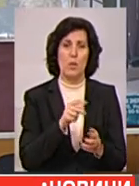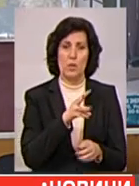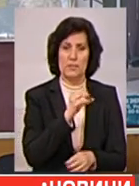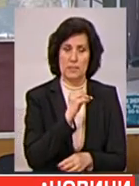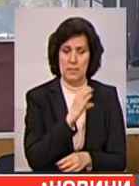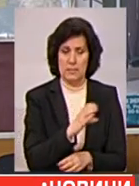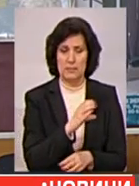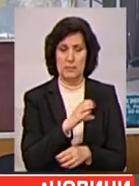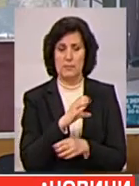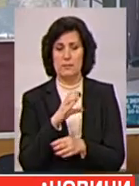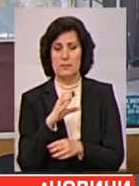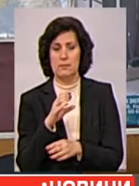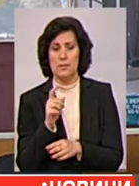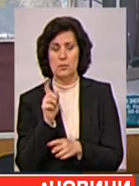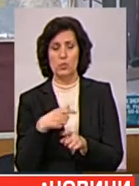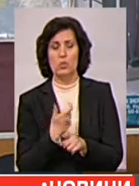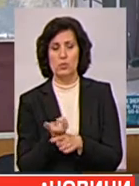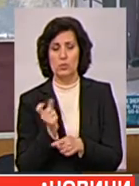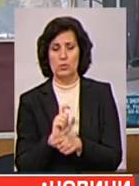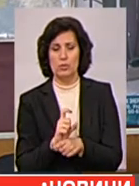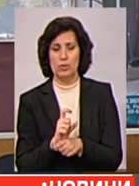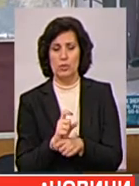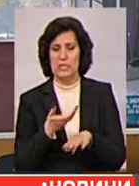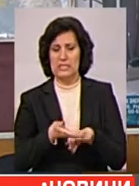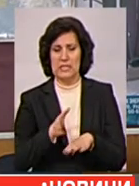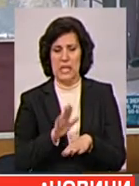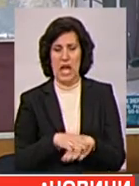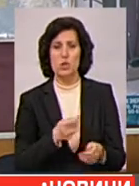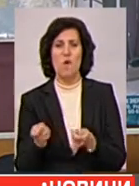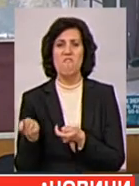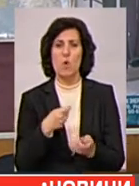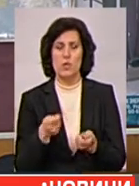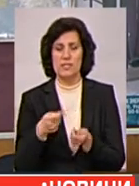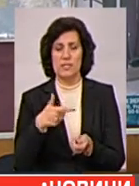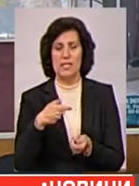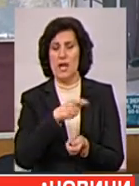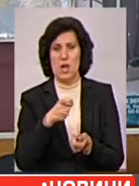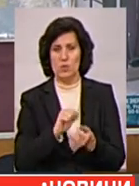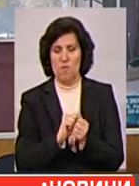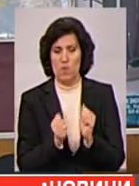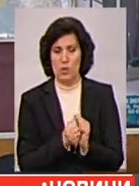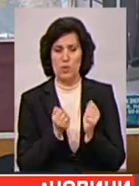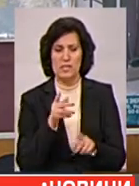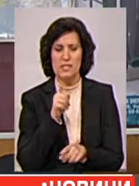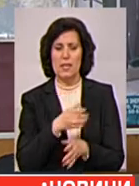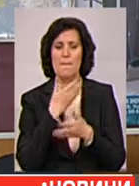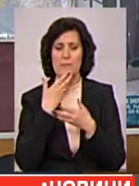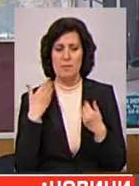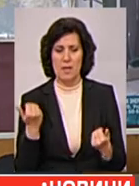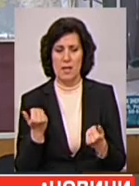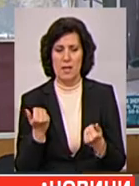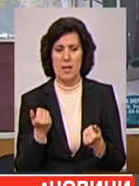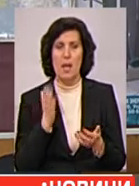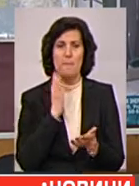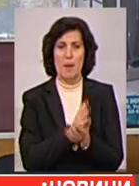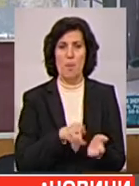але туди дуже складно возити газове вугілля, оскільки там немає прямого